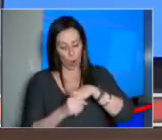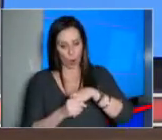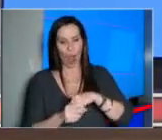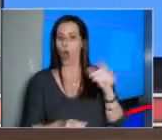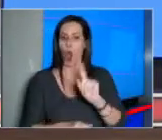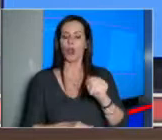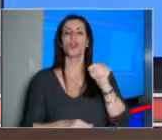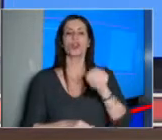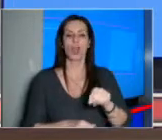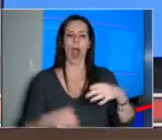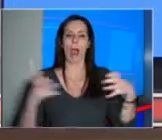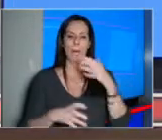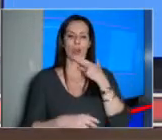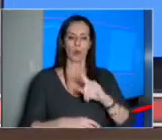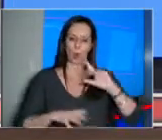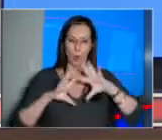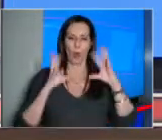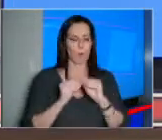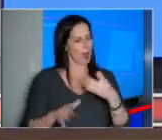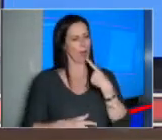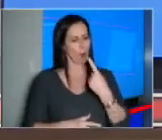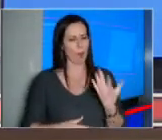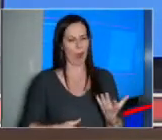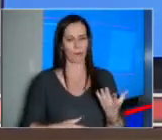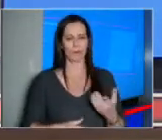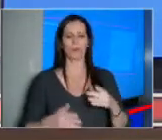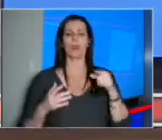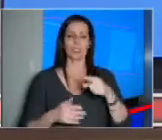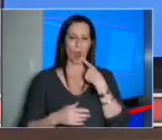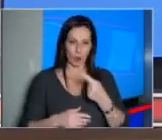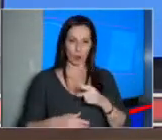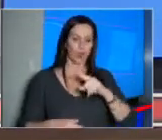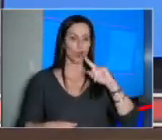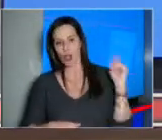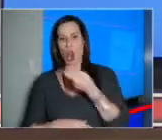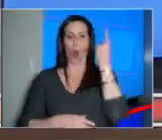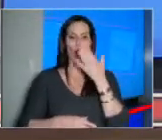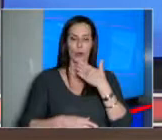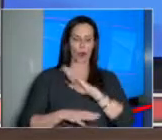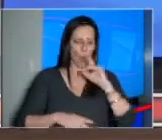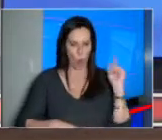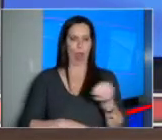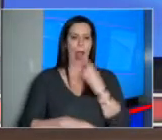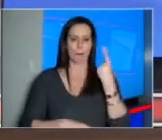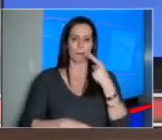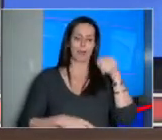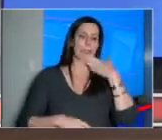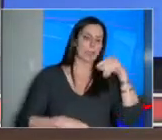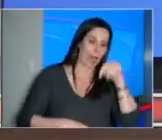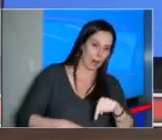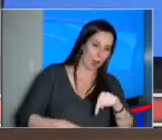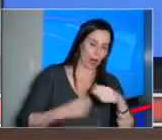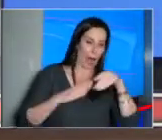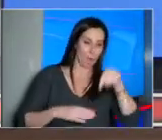בקרבה, אלא של העם היהודי כולו. מה זאת אומרת? ובכן, זה אומר שכל היהודים, בלי יוצא מן הכלל, בין אם הם אזרחי